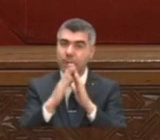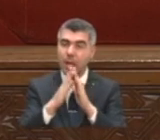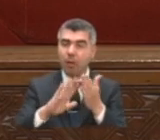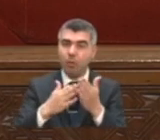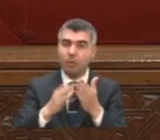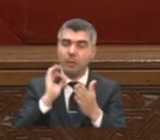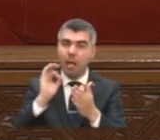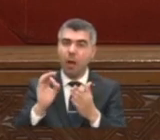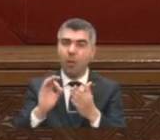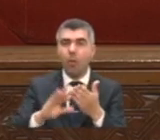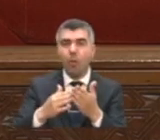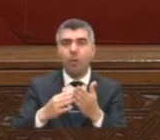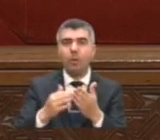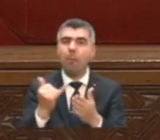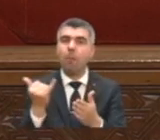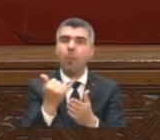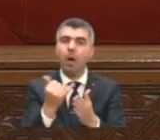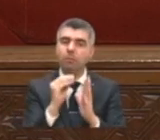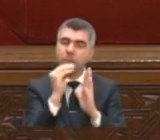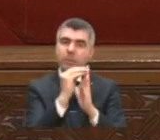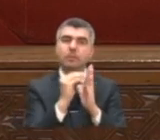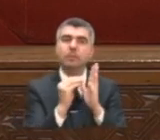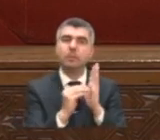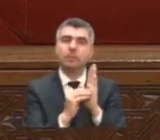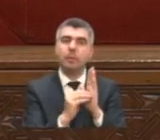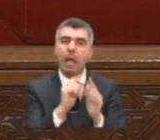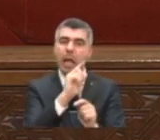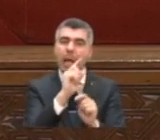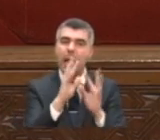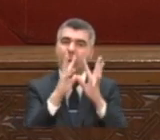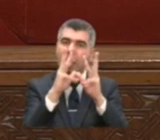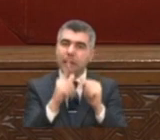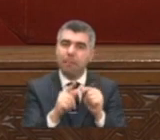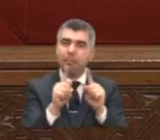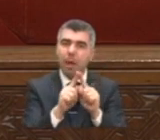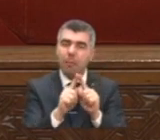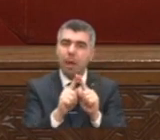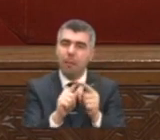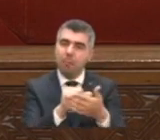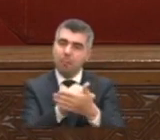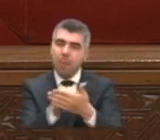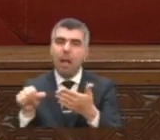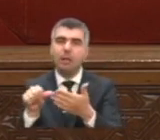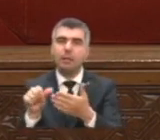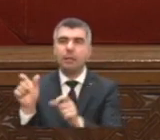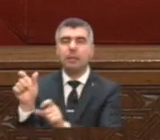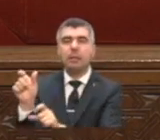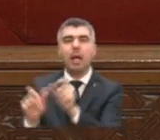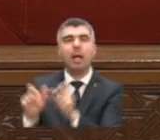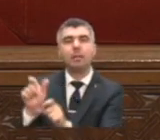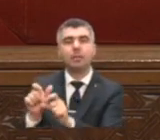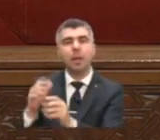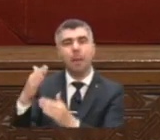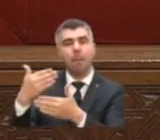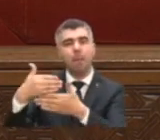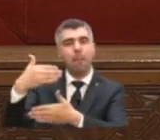تحديد المعطيات التقنية الضرورية من أجل احتساب الرسوم اللي خص يدي بها المستثمر